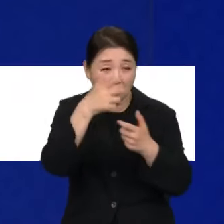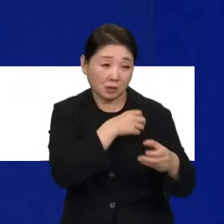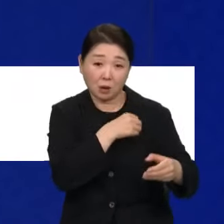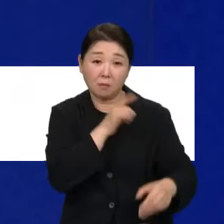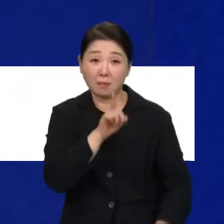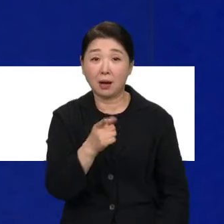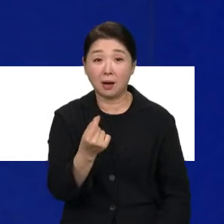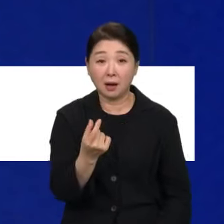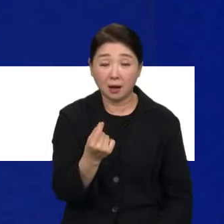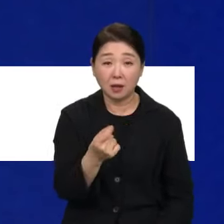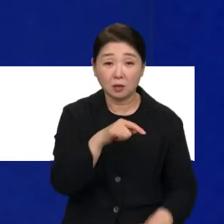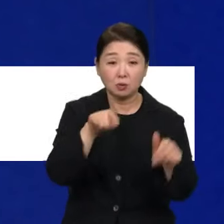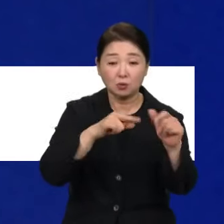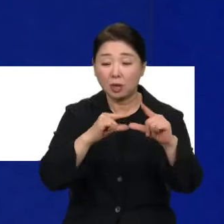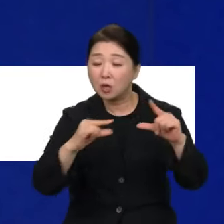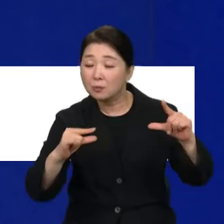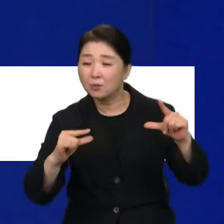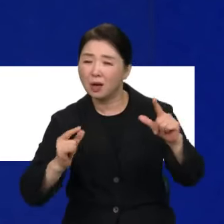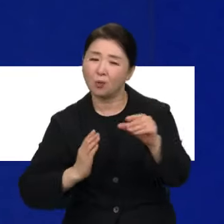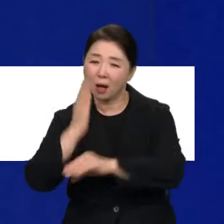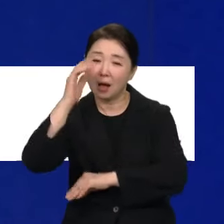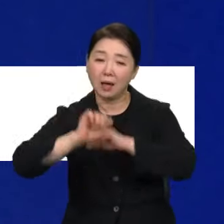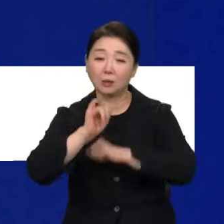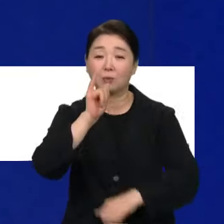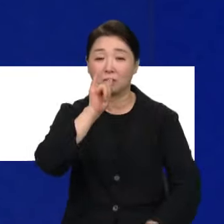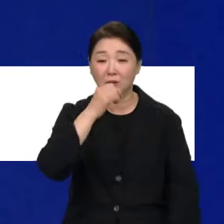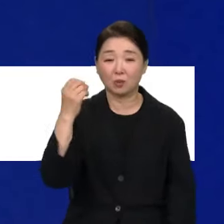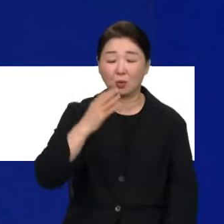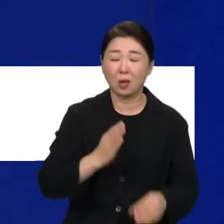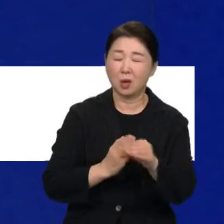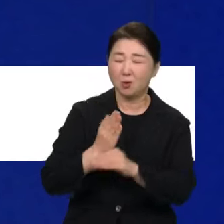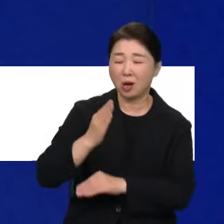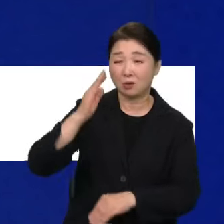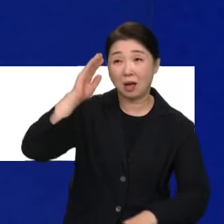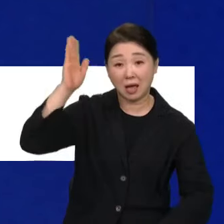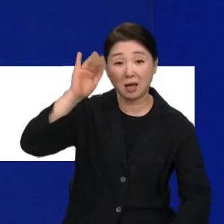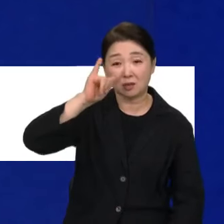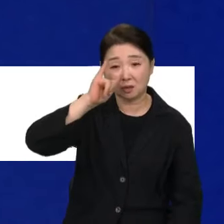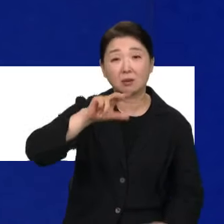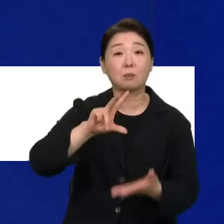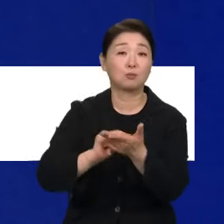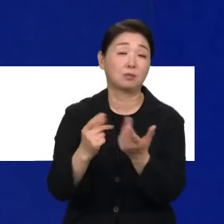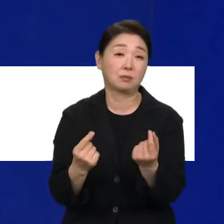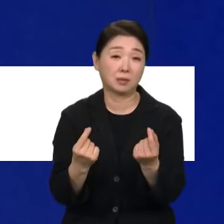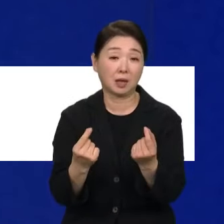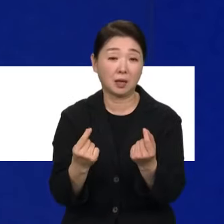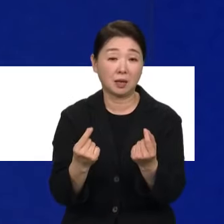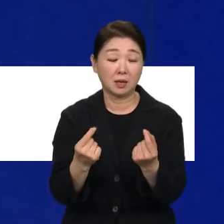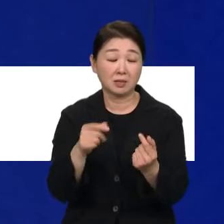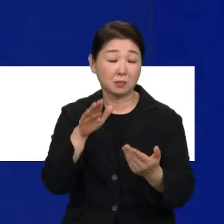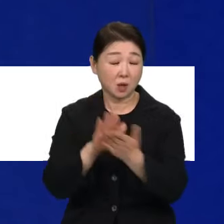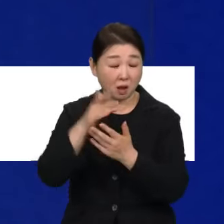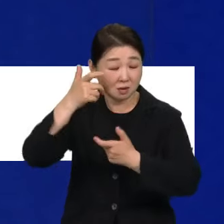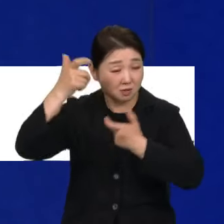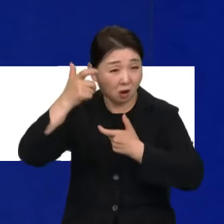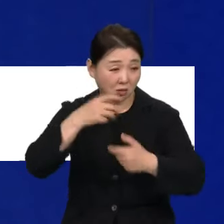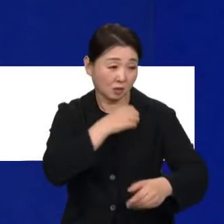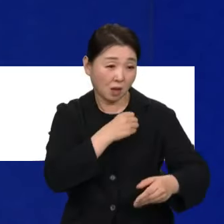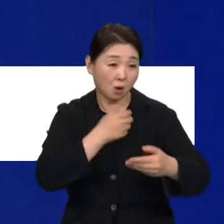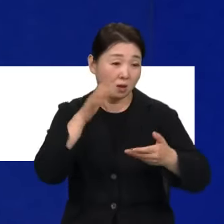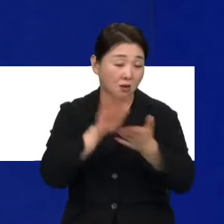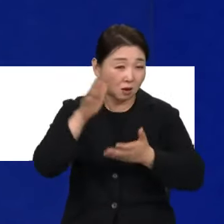합니다. 그중에 또 일부가 과격한 행동을 하거나 또 과도한 주장을 한다면 그건 문제겠지만 열정적 당원들의 열정적